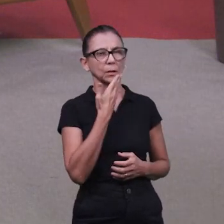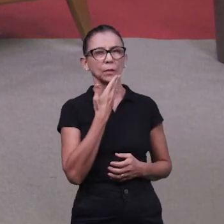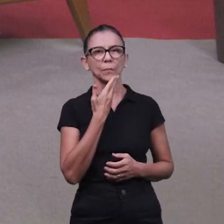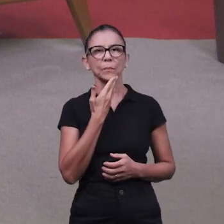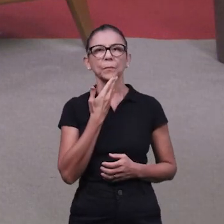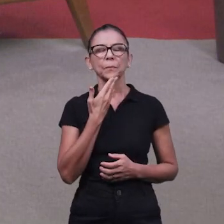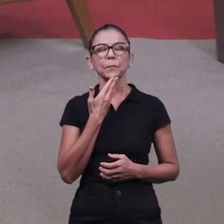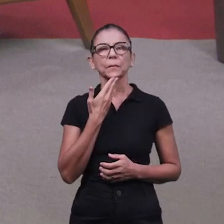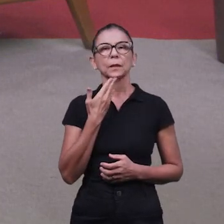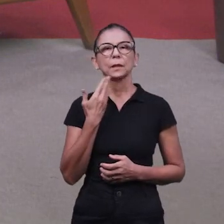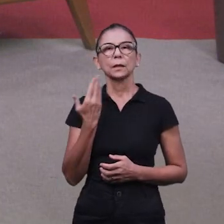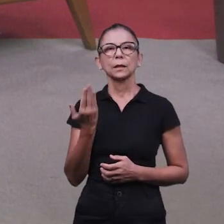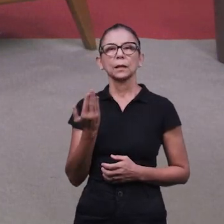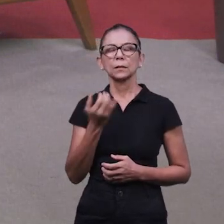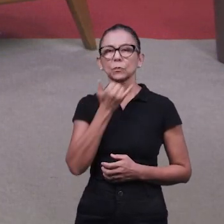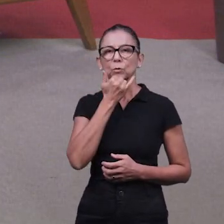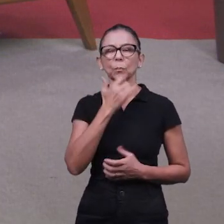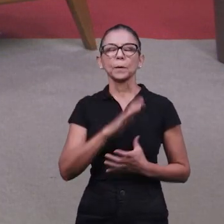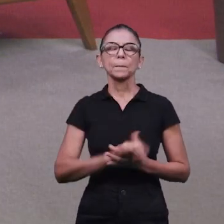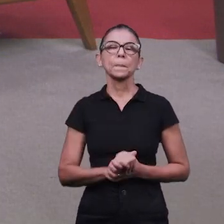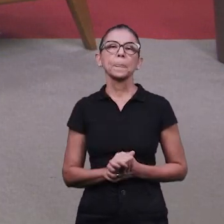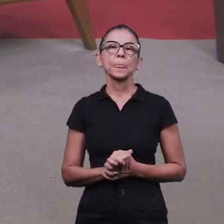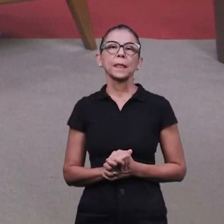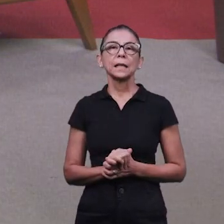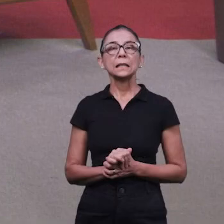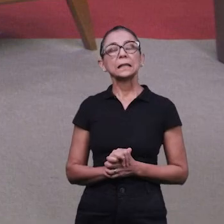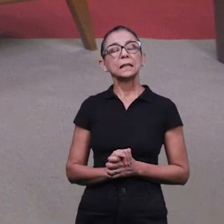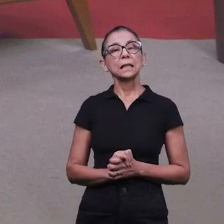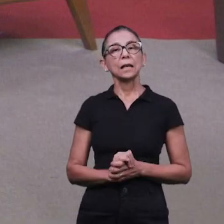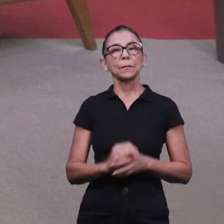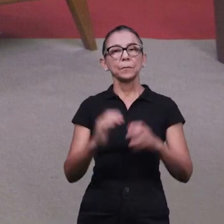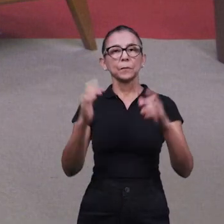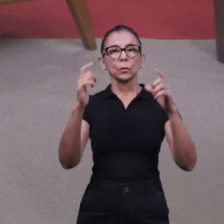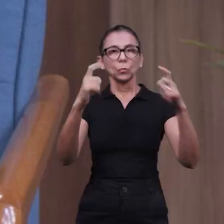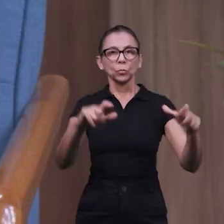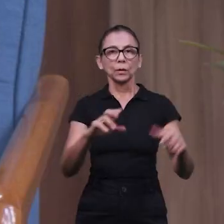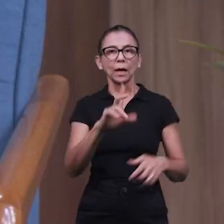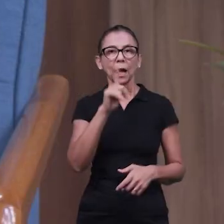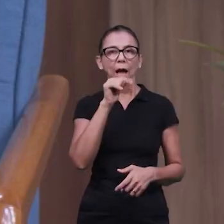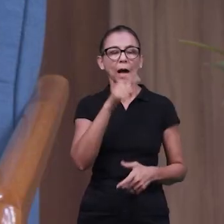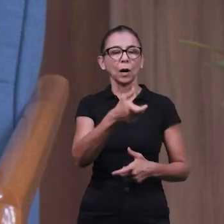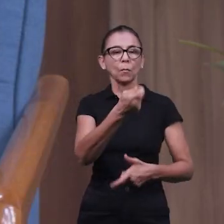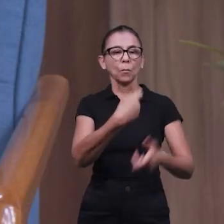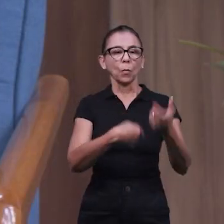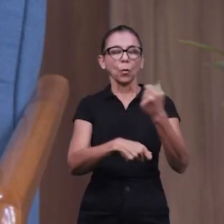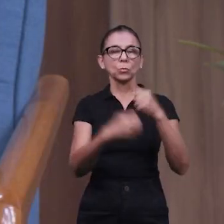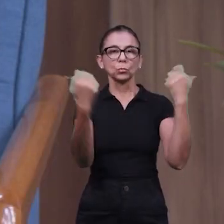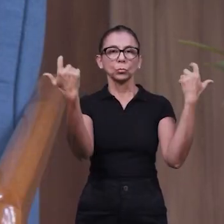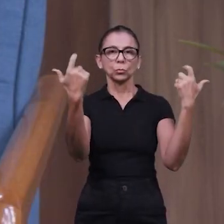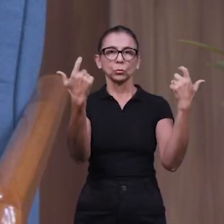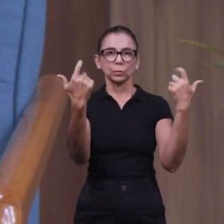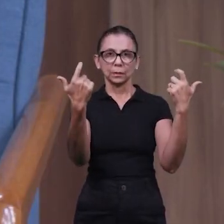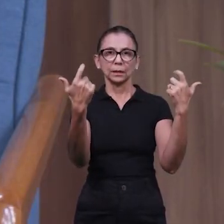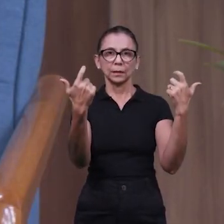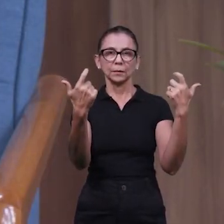qui est la description du puits de Bethléem, qui est merveilleux. C'est bien sur l'aspect